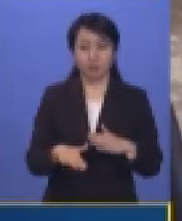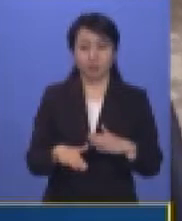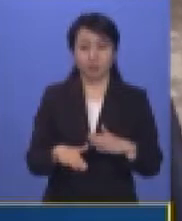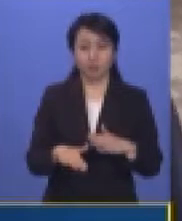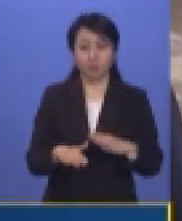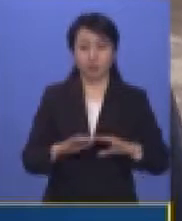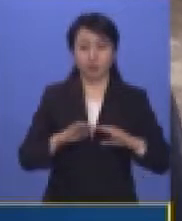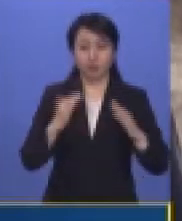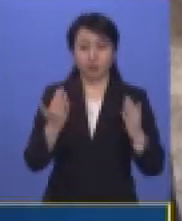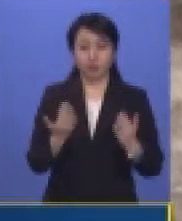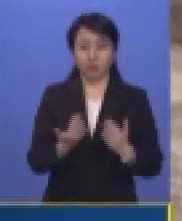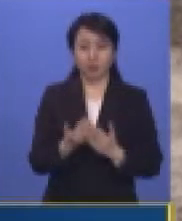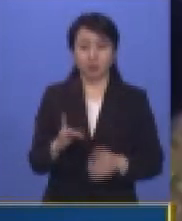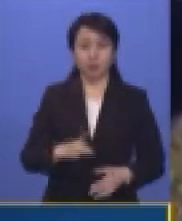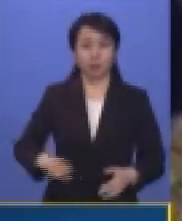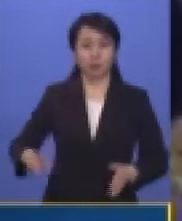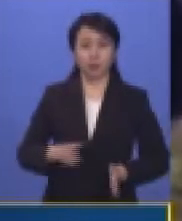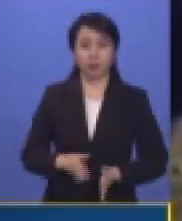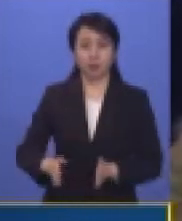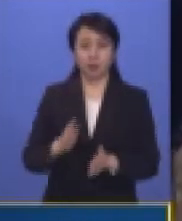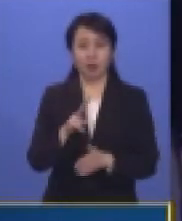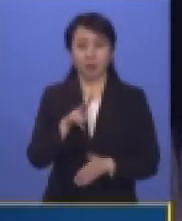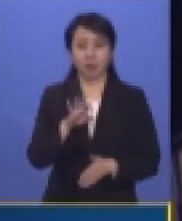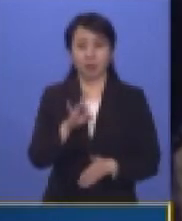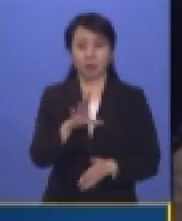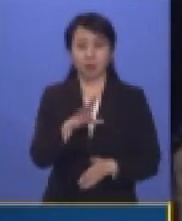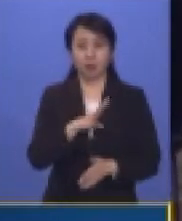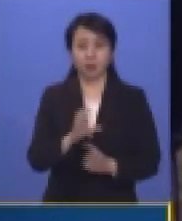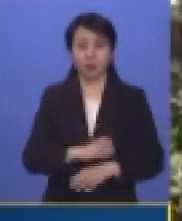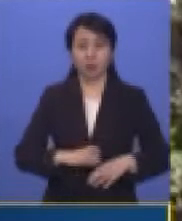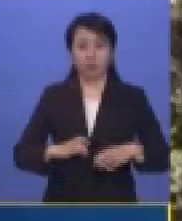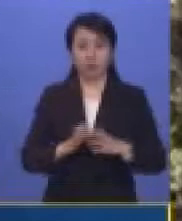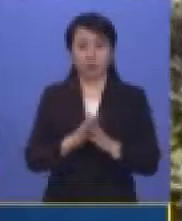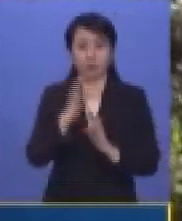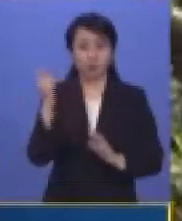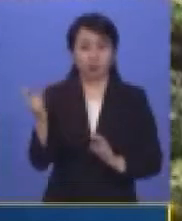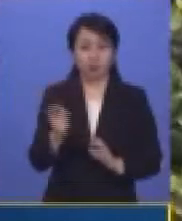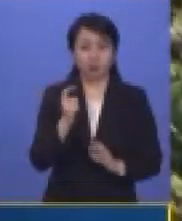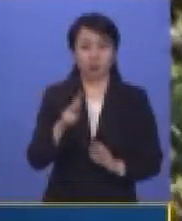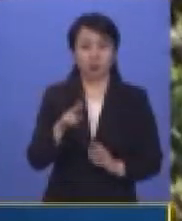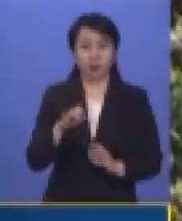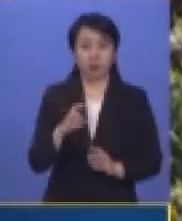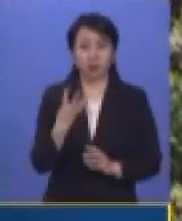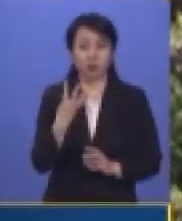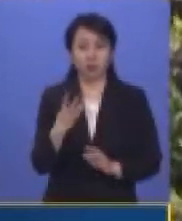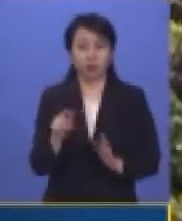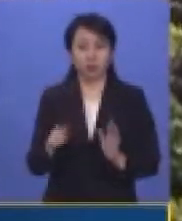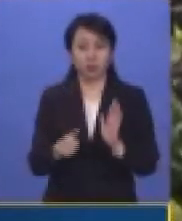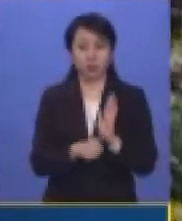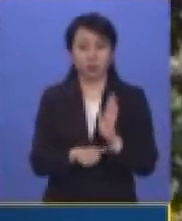И соединяемся с республиканской дорогой. Далее Кумар Аксакалов посетил товарищество агрофирма «Эксимнан». На